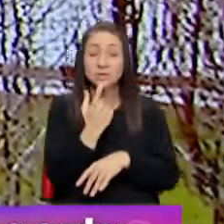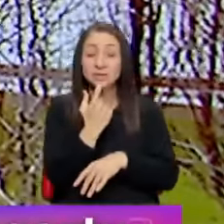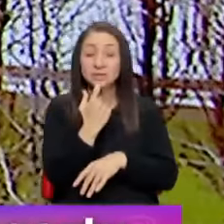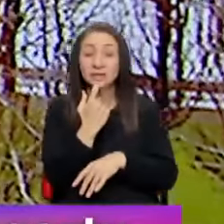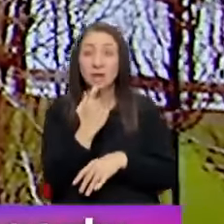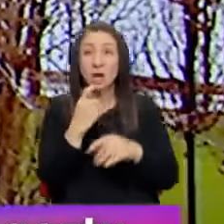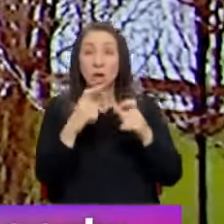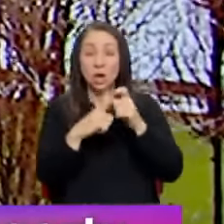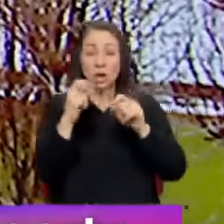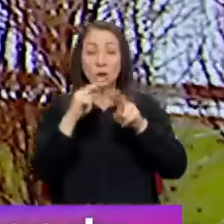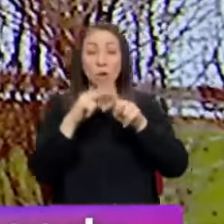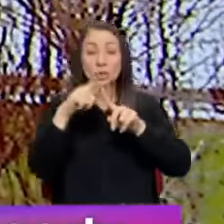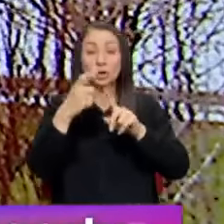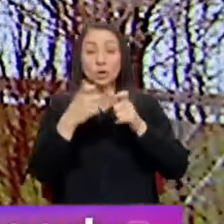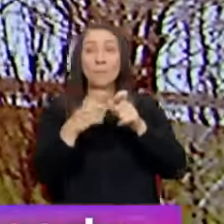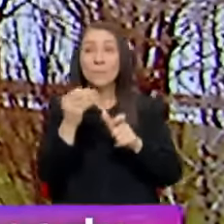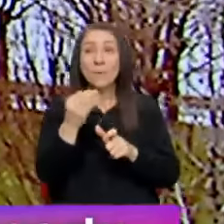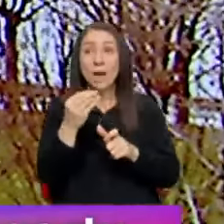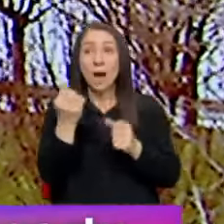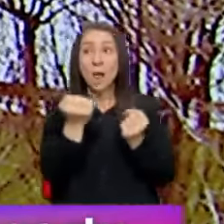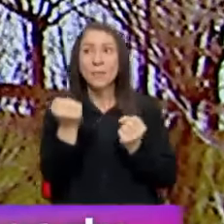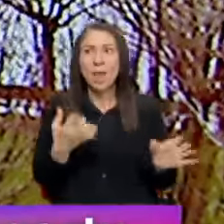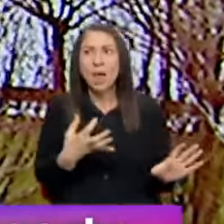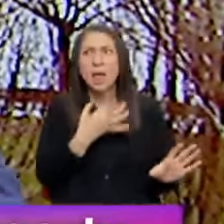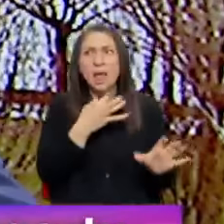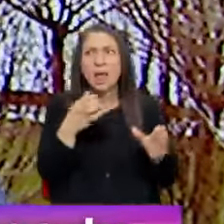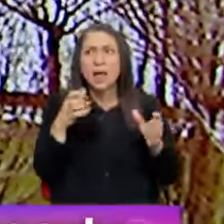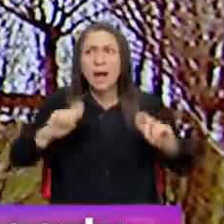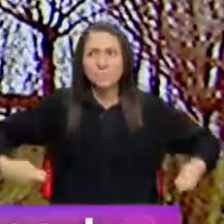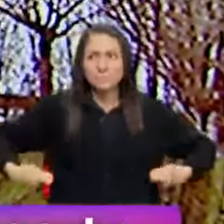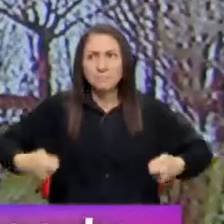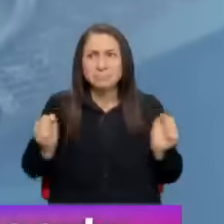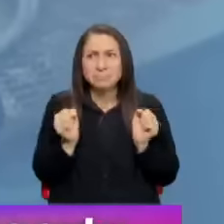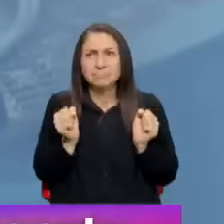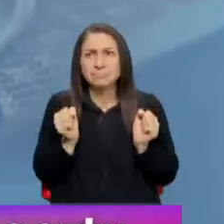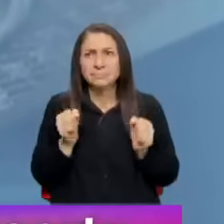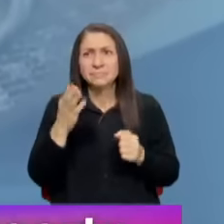yaşındaki Göktuğ bebek araçta mahsur kaldı.